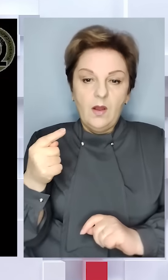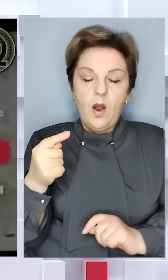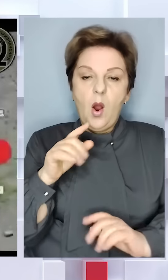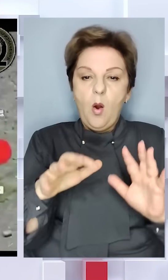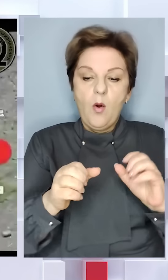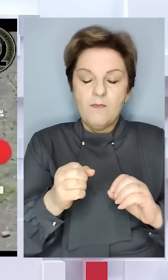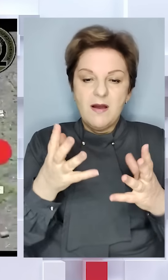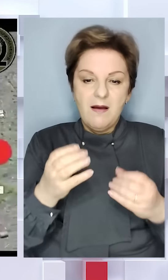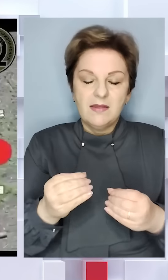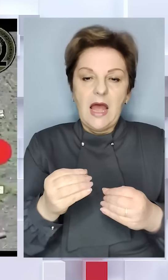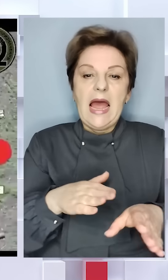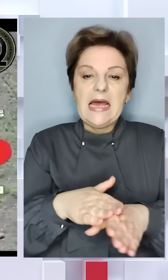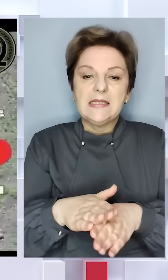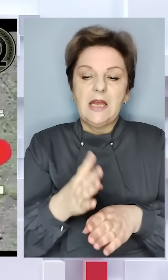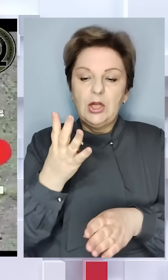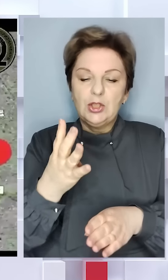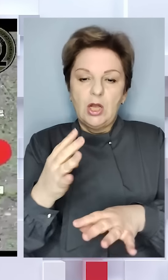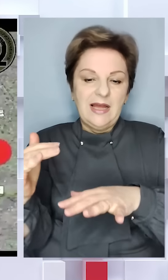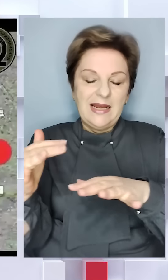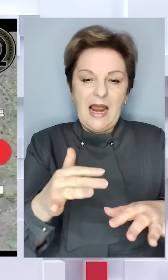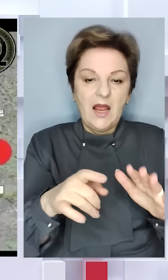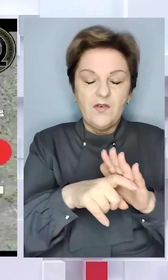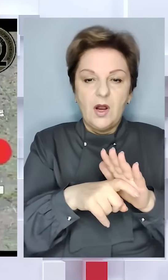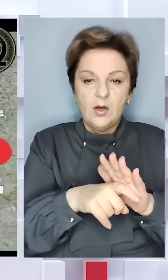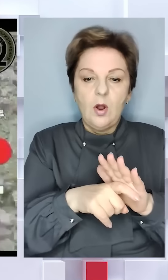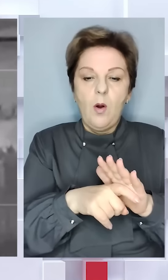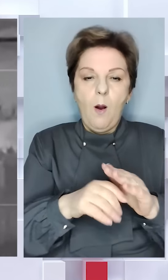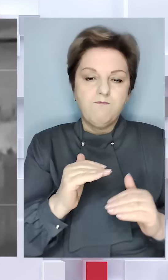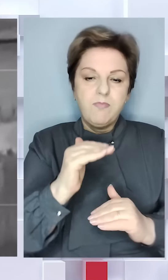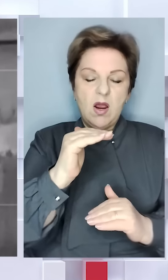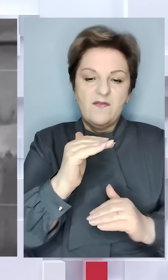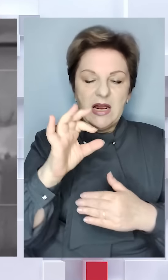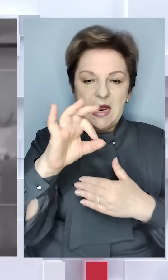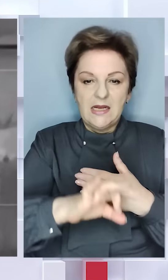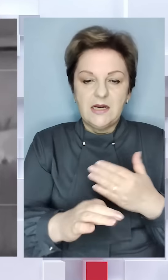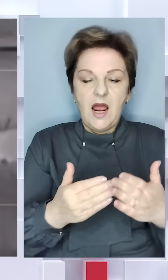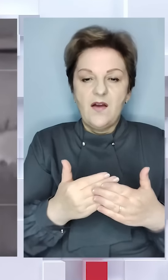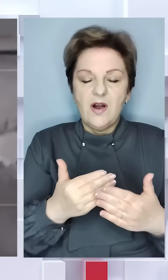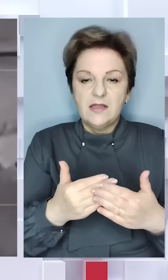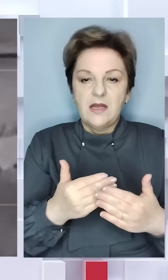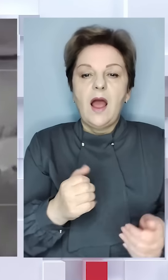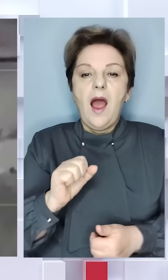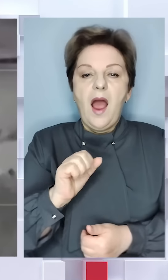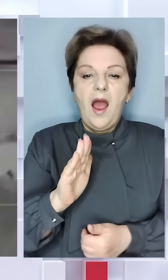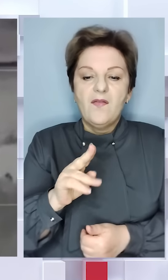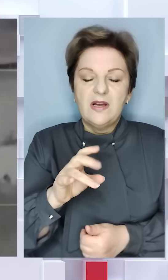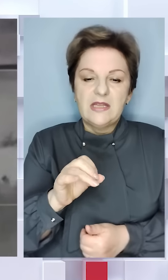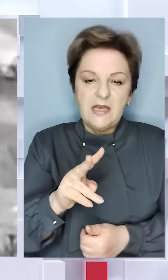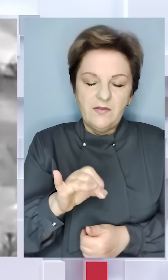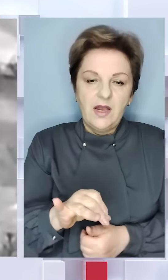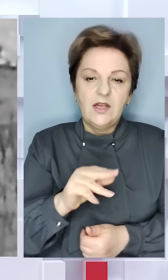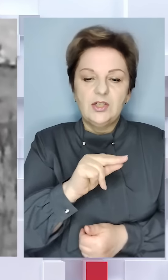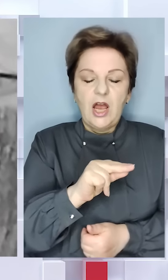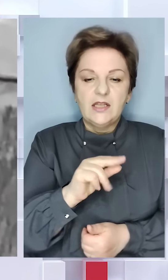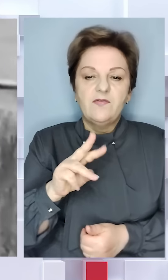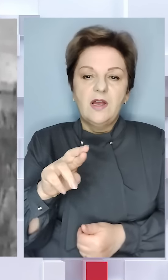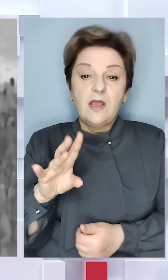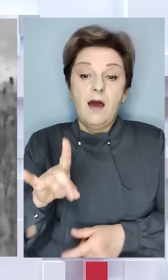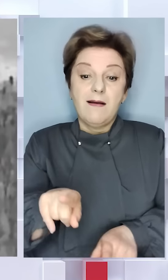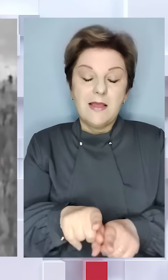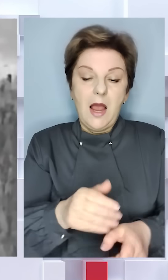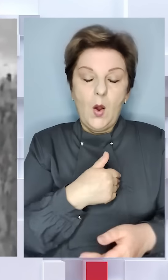4 механізовані атаки на Донеччині, зокрема на північному заході від Авдіївки та поблизу Часового Яру. Таким